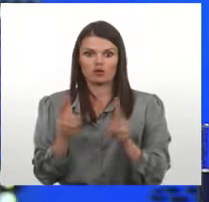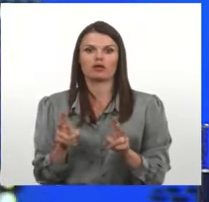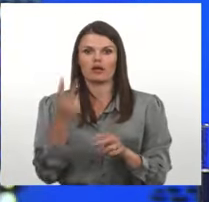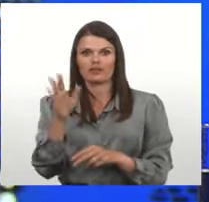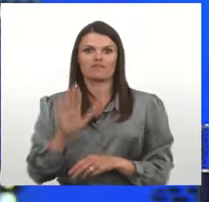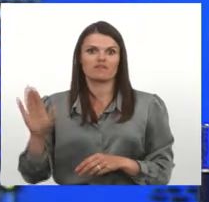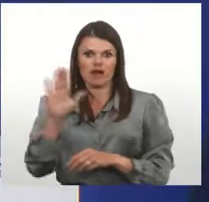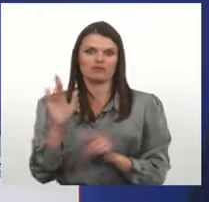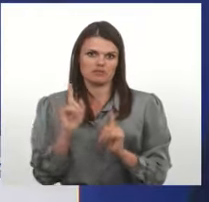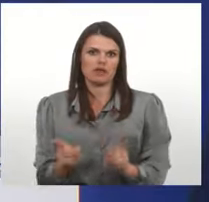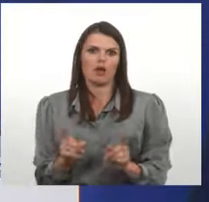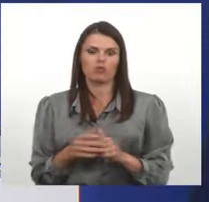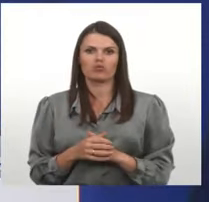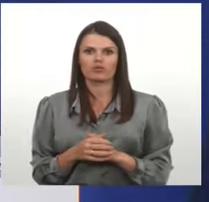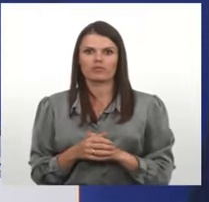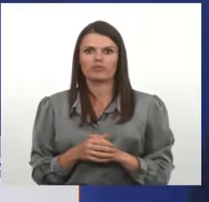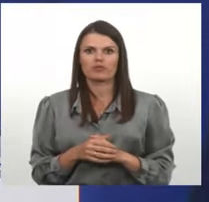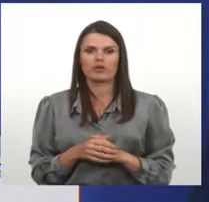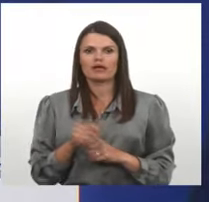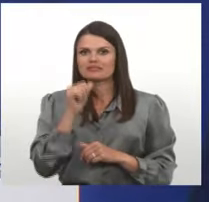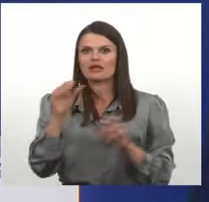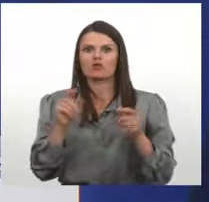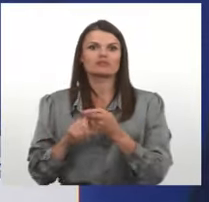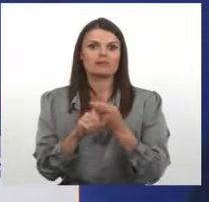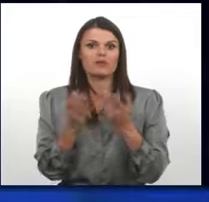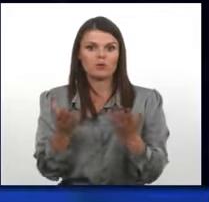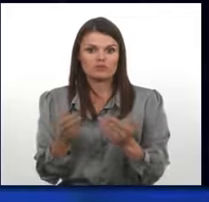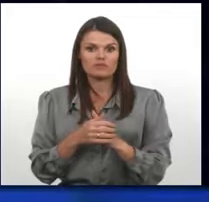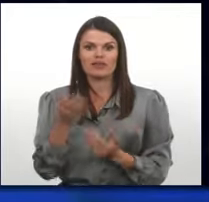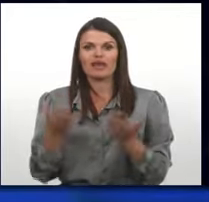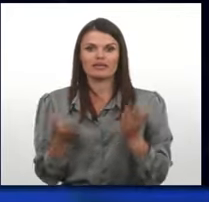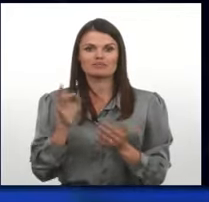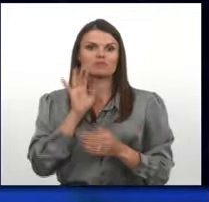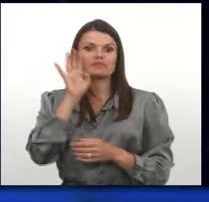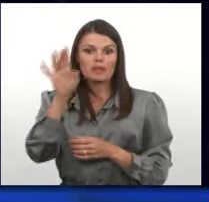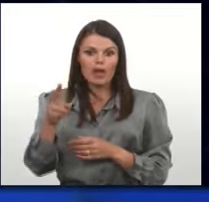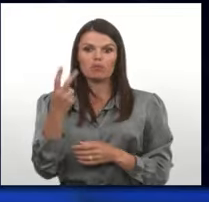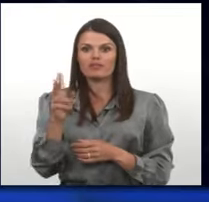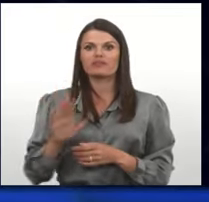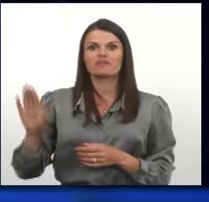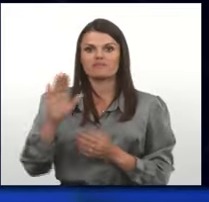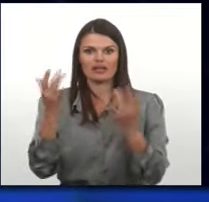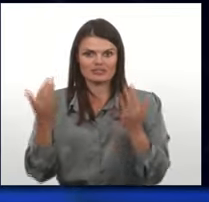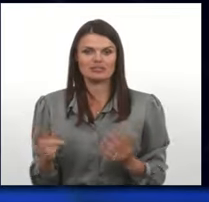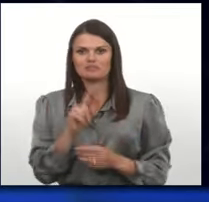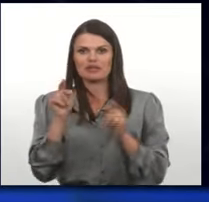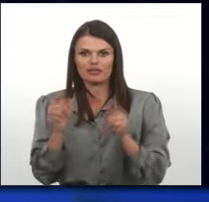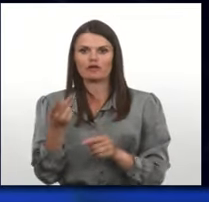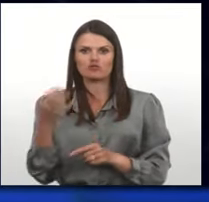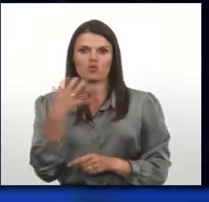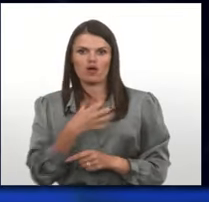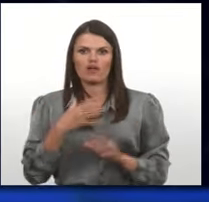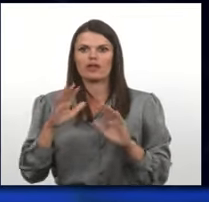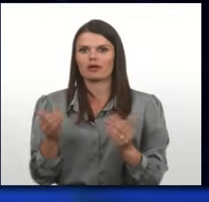divu valstu risinājumu. Harijs Rokpelns, Zaļo un Zemnieku savienība. Iespējams, ka nākotnē divu valstu risinājums ir tas, uz ko jāiet, bet